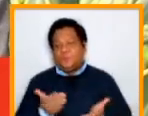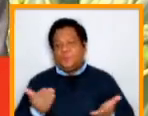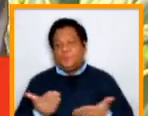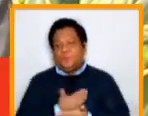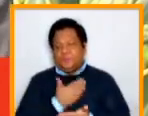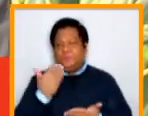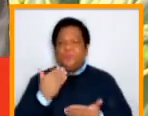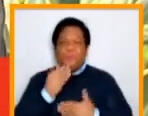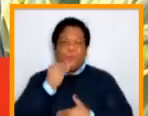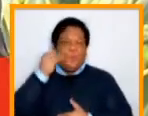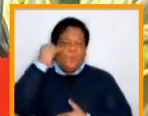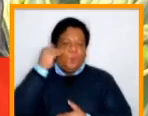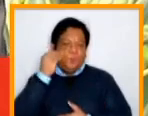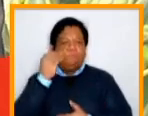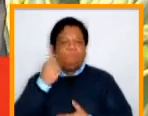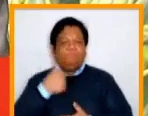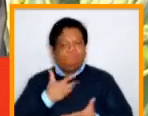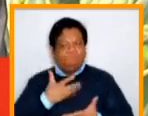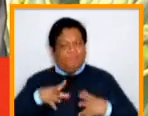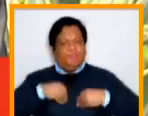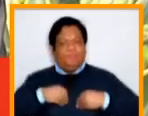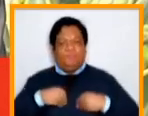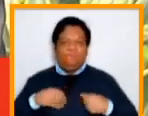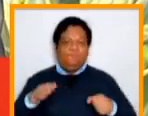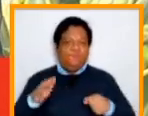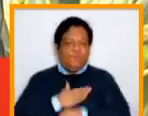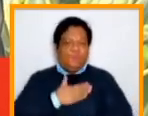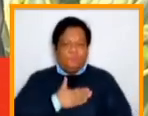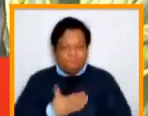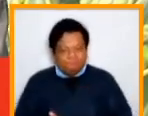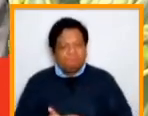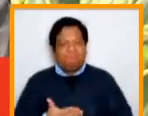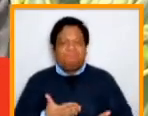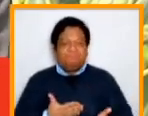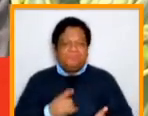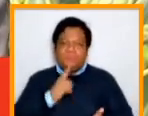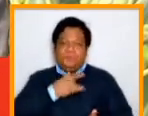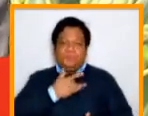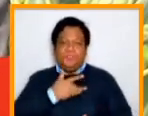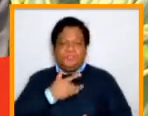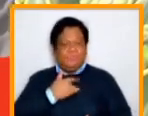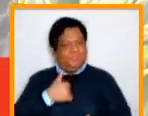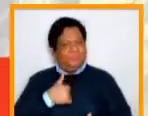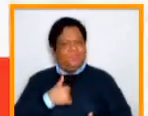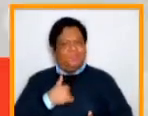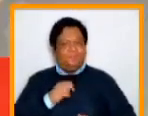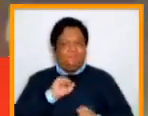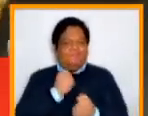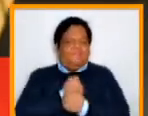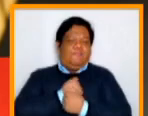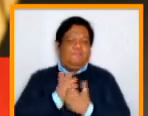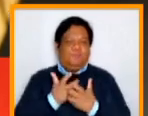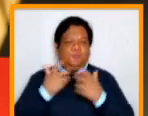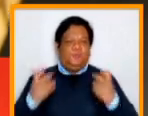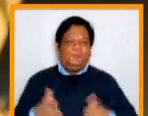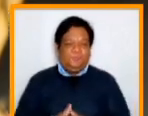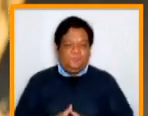tahanan na tinanggap ako ng buong puso at talaga namang ang feeling ko talagang minahal ng todo-todo.